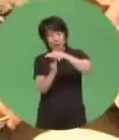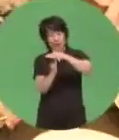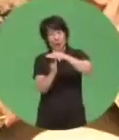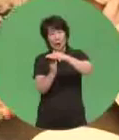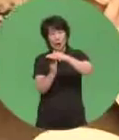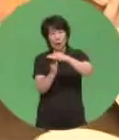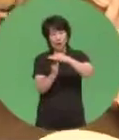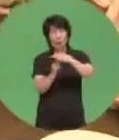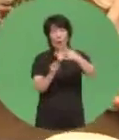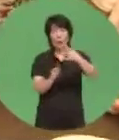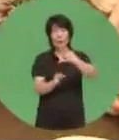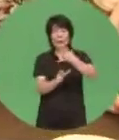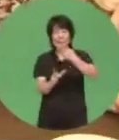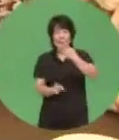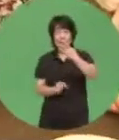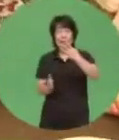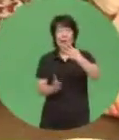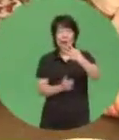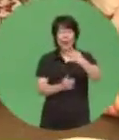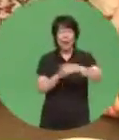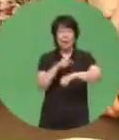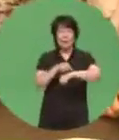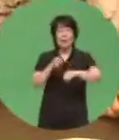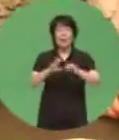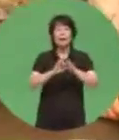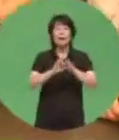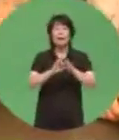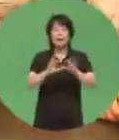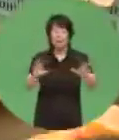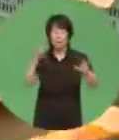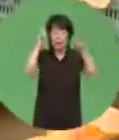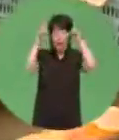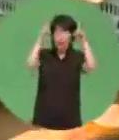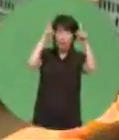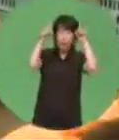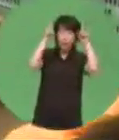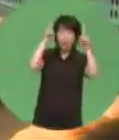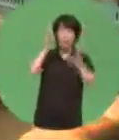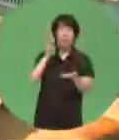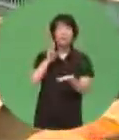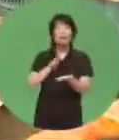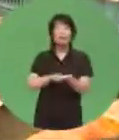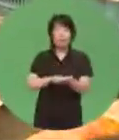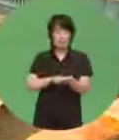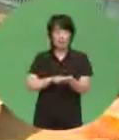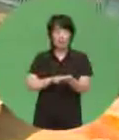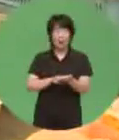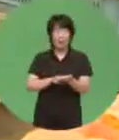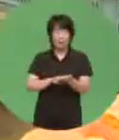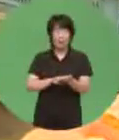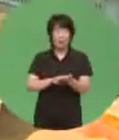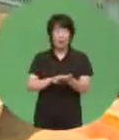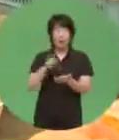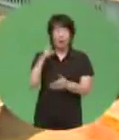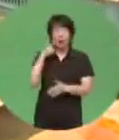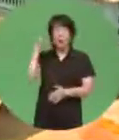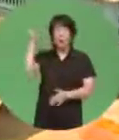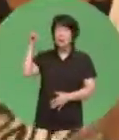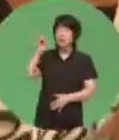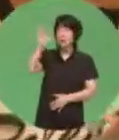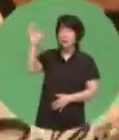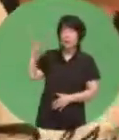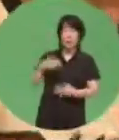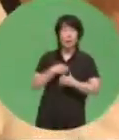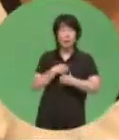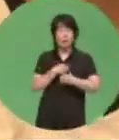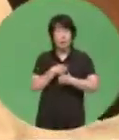が、今年の4月以降につきましては時間制限も外れたので自由に遊んでいいってことにはなってるんですけど、保護者の方とか